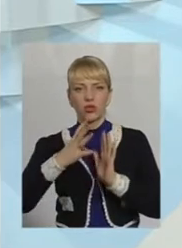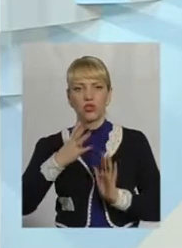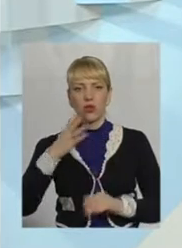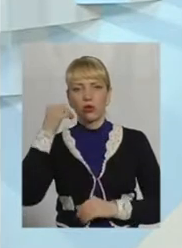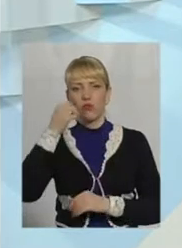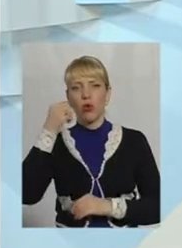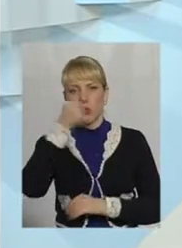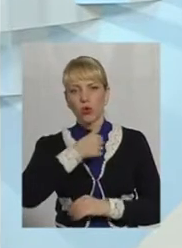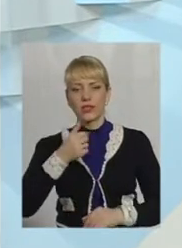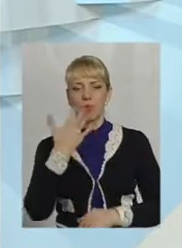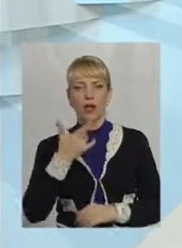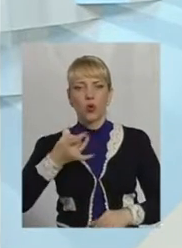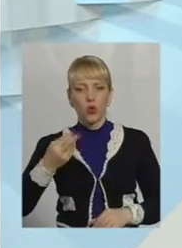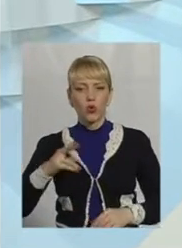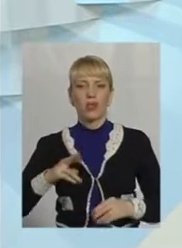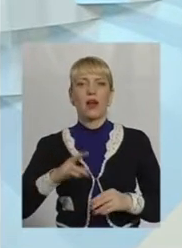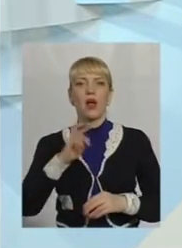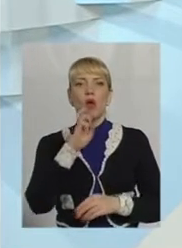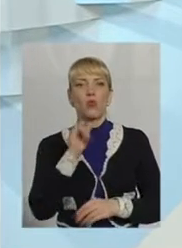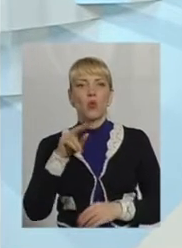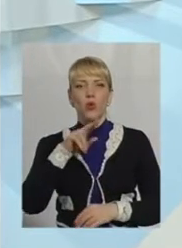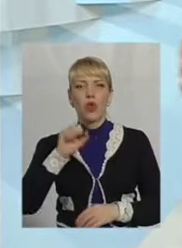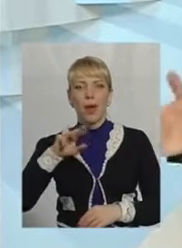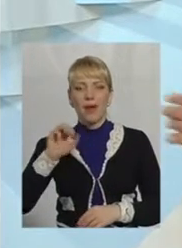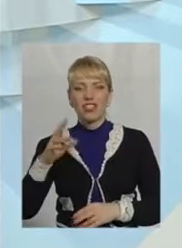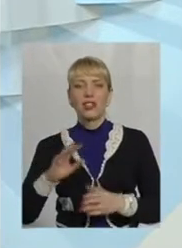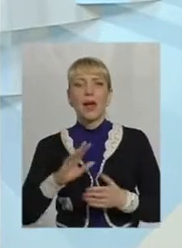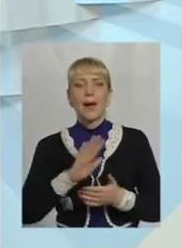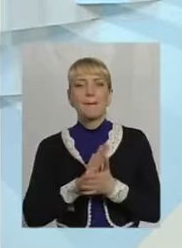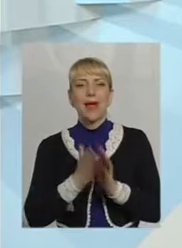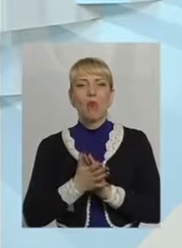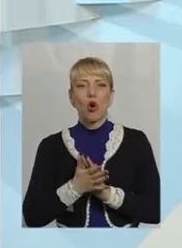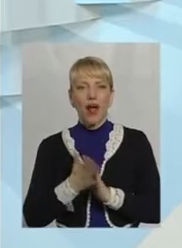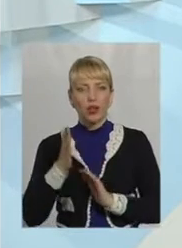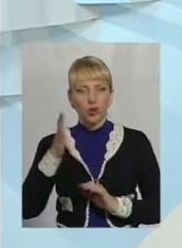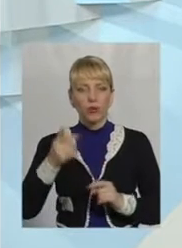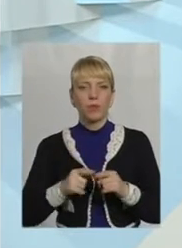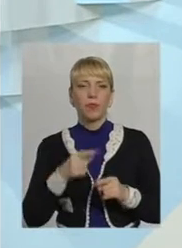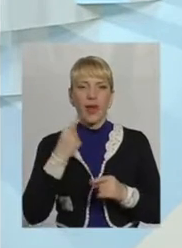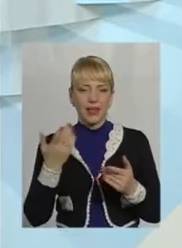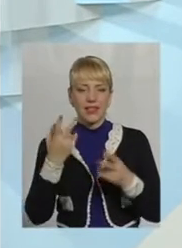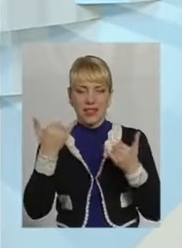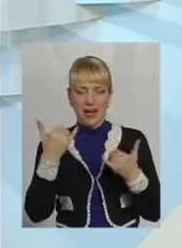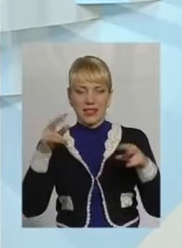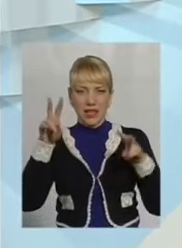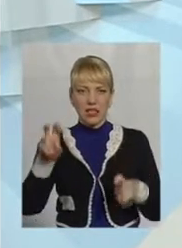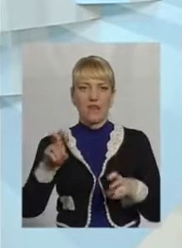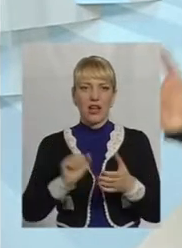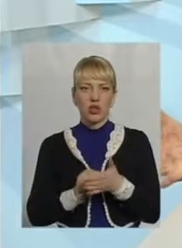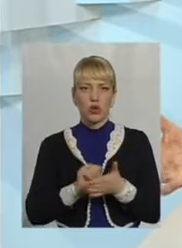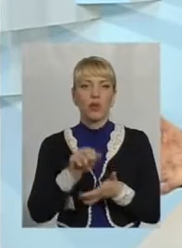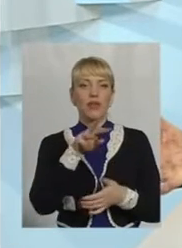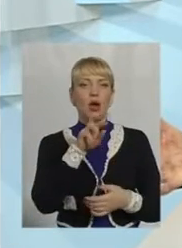грудня, в Будапешті меморандум, який так і називається сьогодні Будапештським меморандумом, ми не отримали